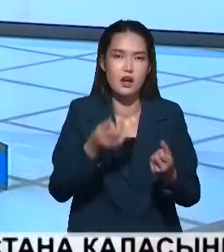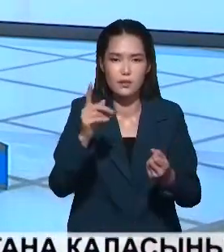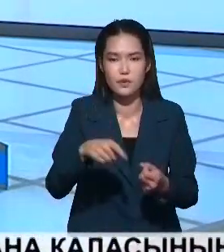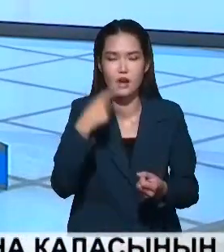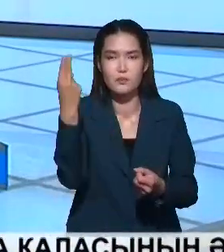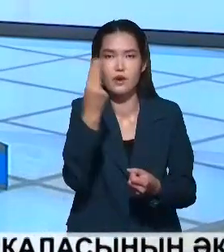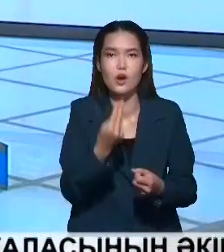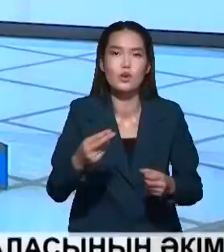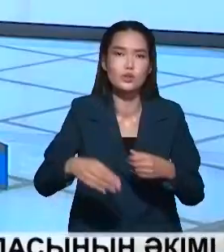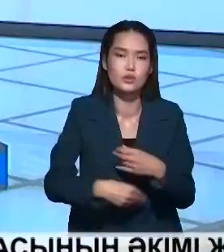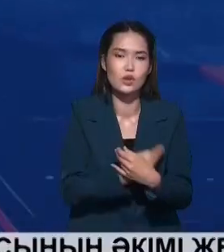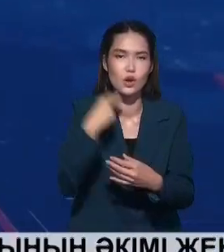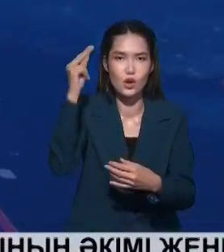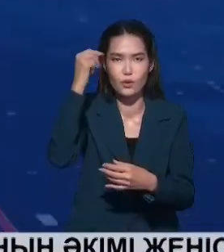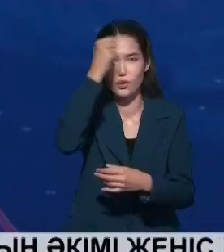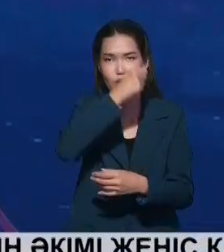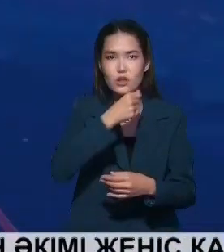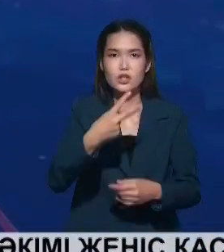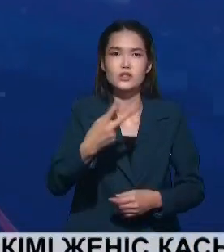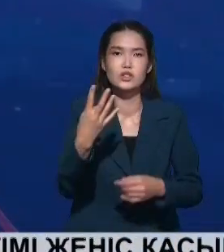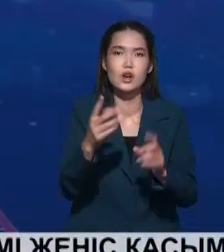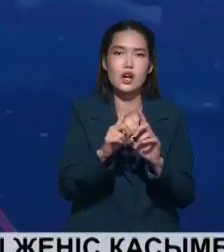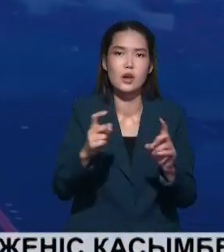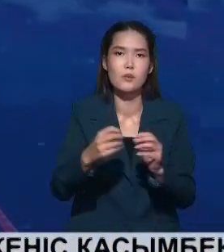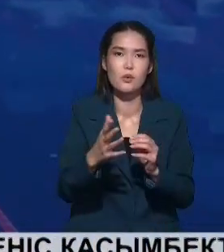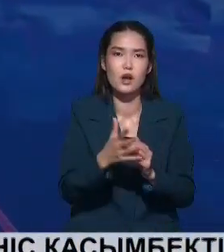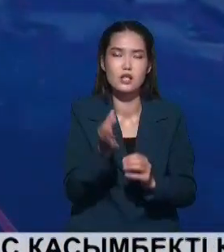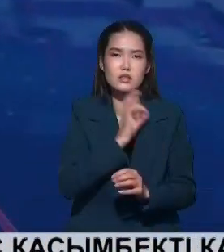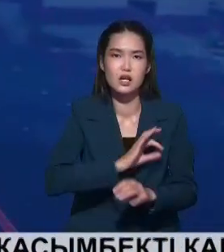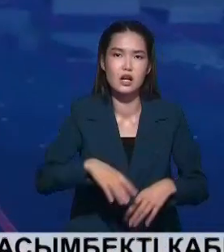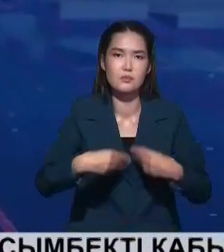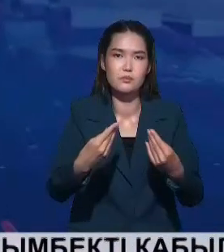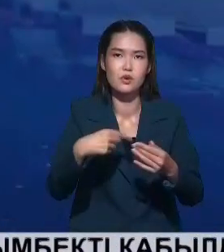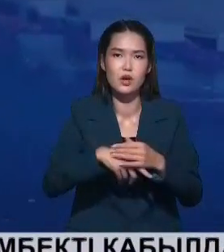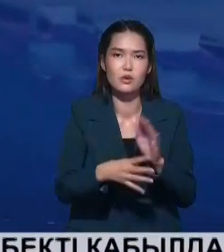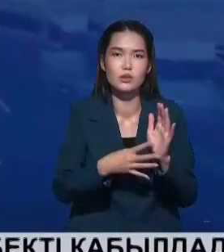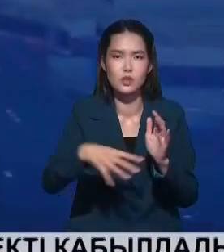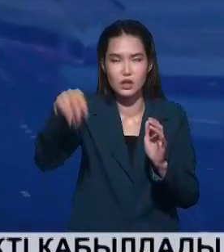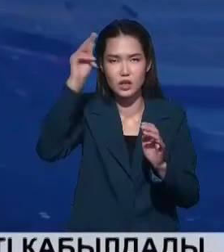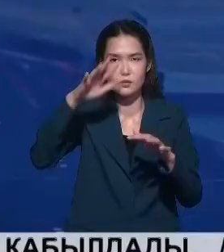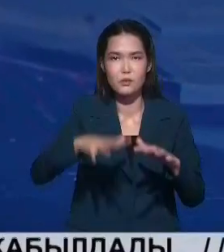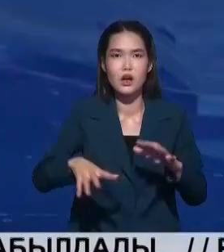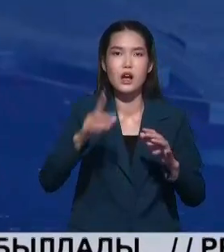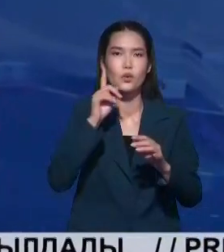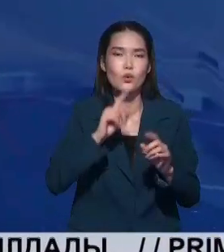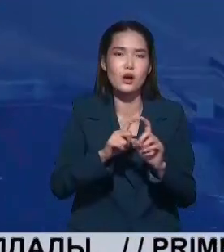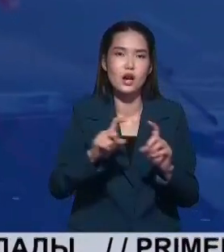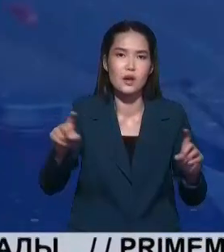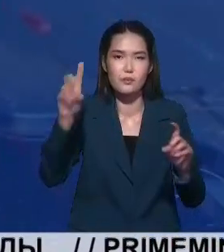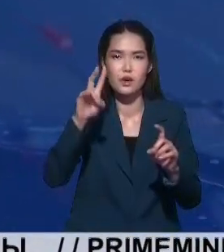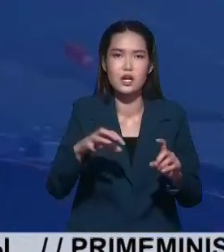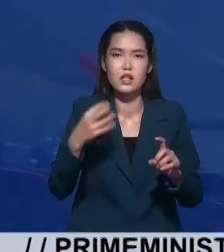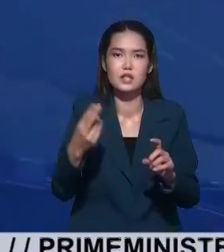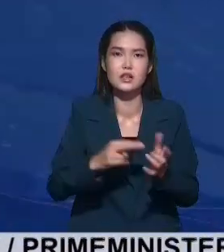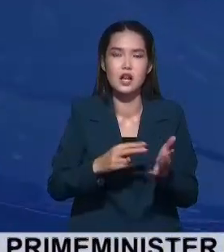Астанада жаңа оқу жылына жоспарланған 24 мектептің 15-і пайдалануға берілген, оның ішінде 9 білім ошағы жайлы мектеп ұлттық жобасы аясында